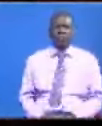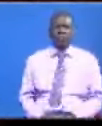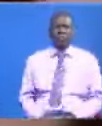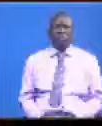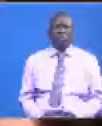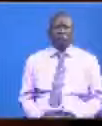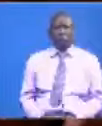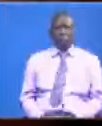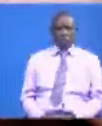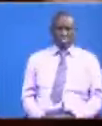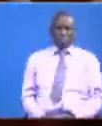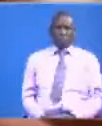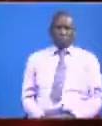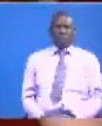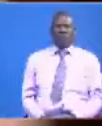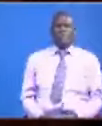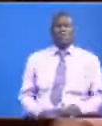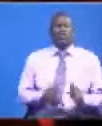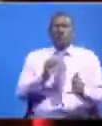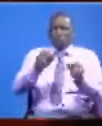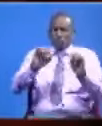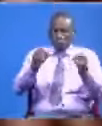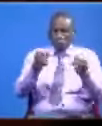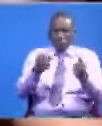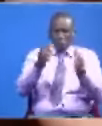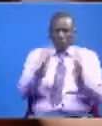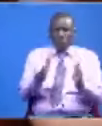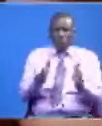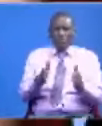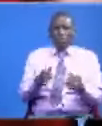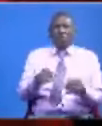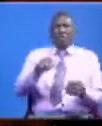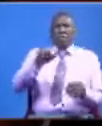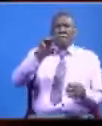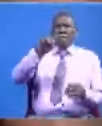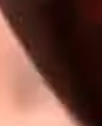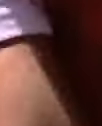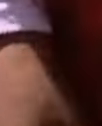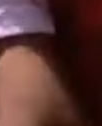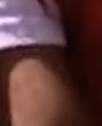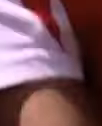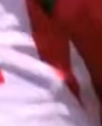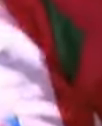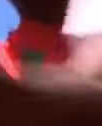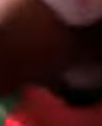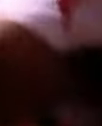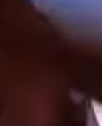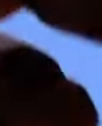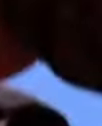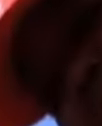nguvu! Nikirinda dunda nyugani, niite mwanaspoti Joshua Makori.